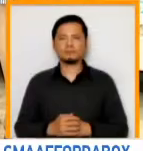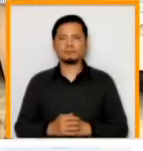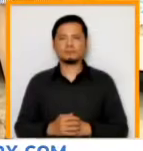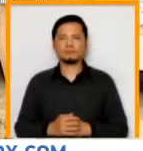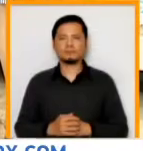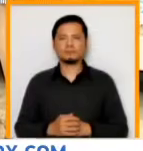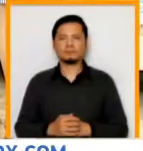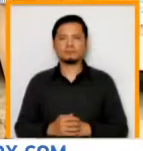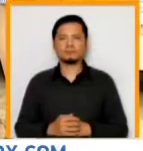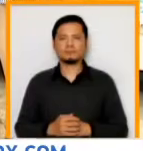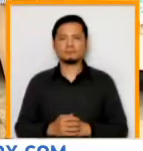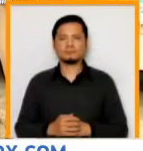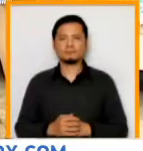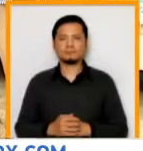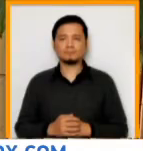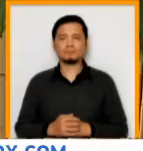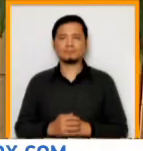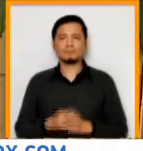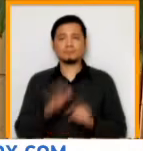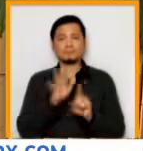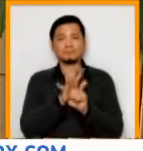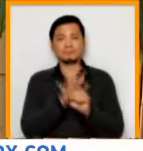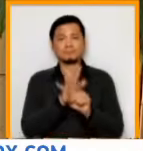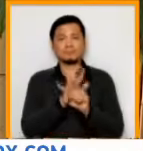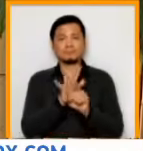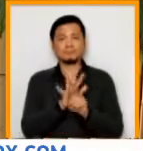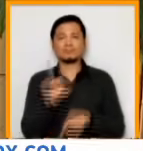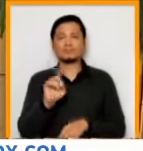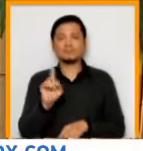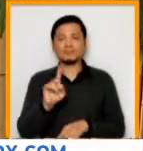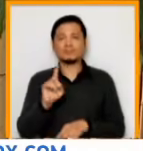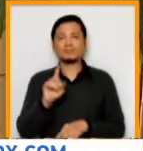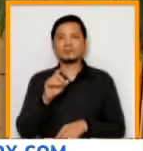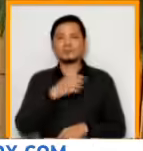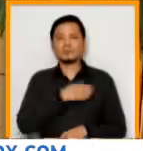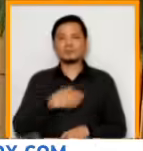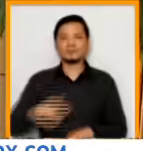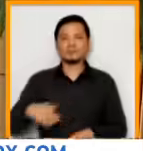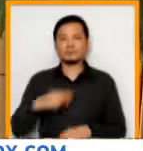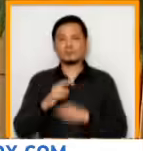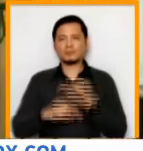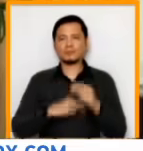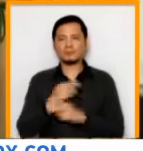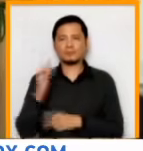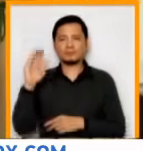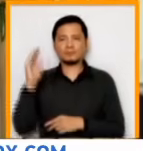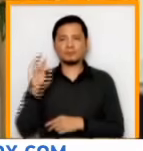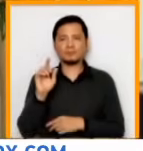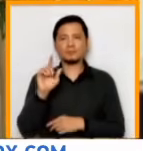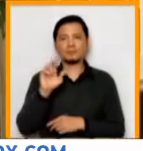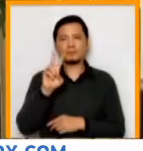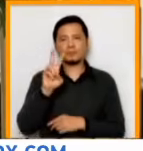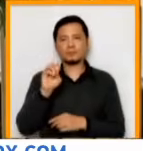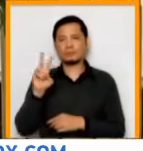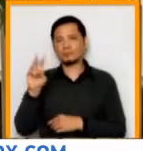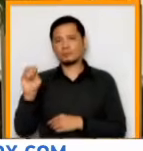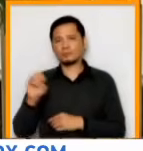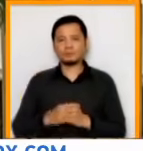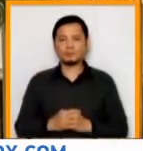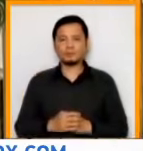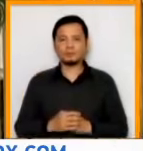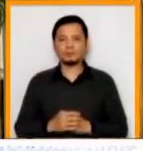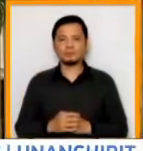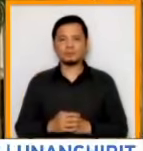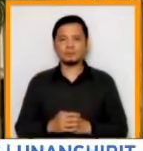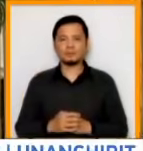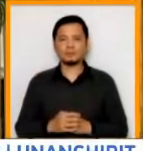As usual, trending ang Miss Universe 2020. At eto ha, hindi pahuhuli ang mga Pinoy dahil hindi lang